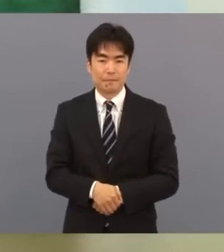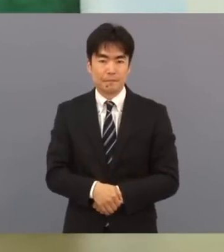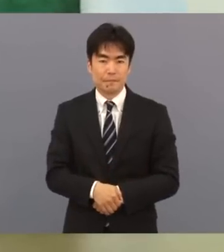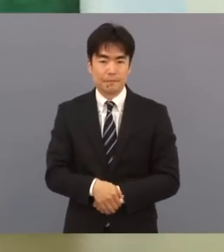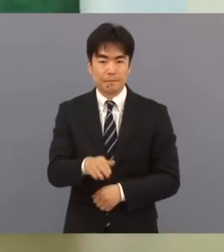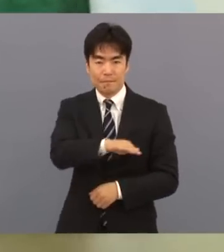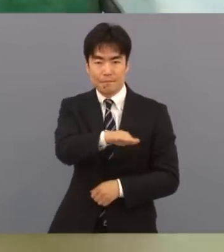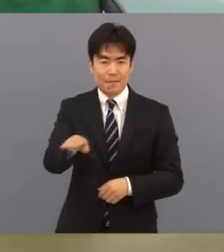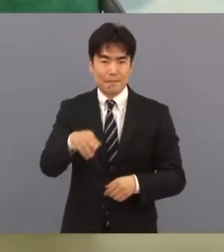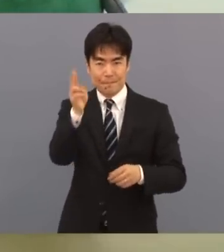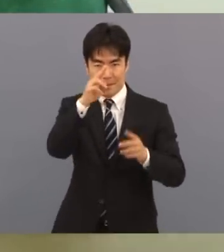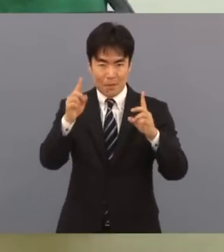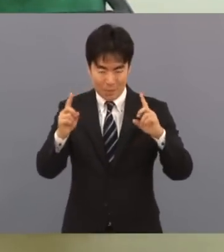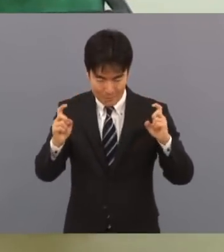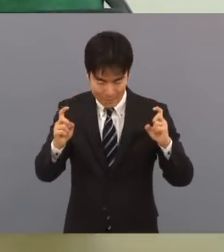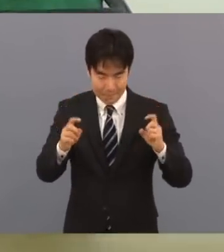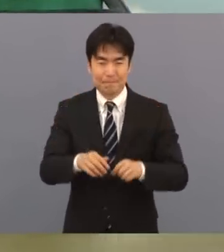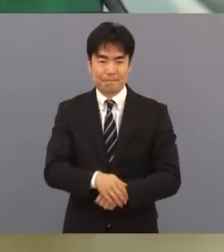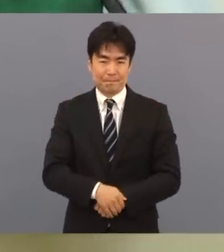皆さんこんにちは。